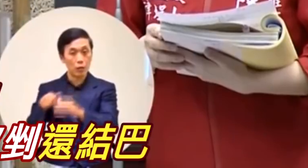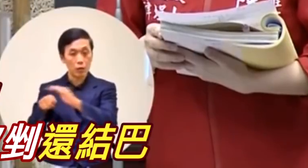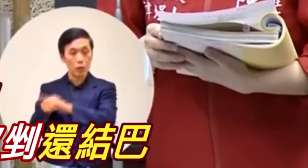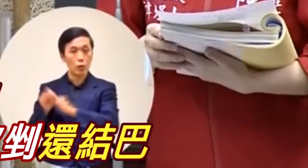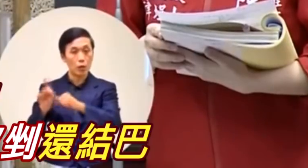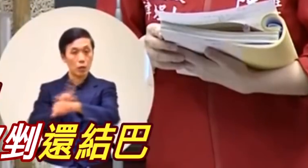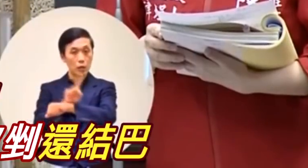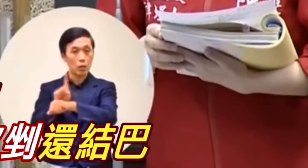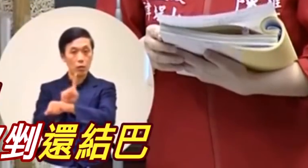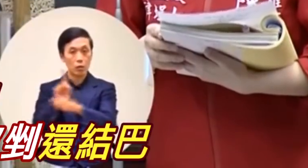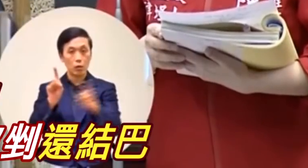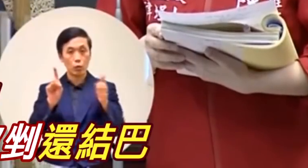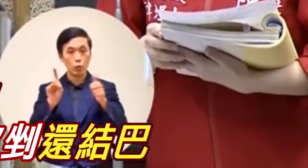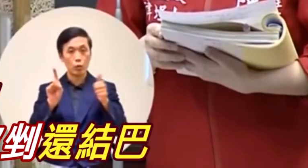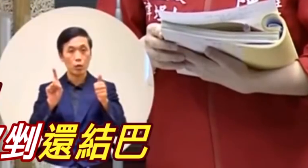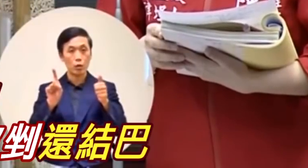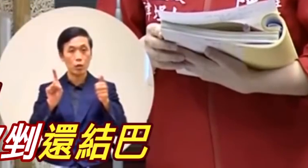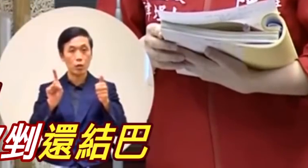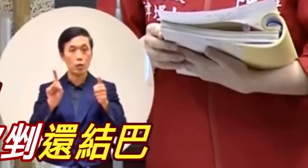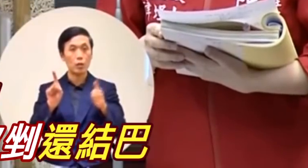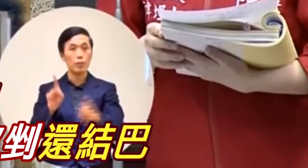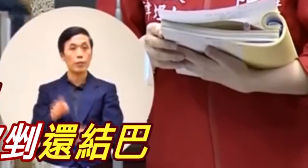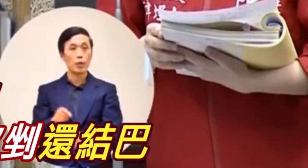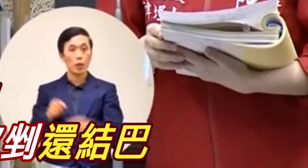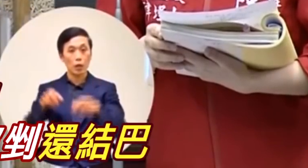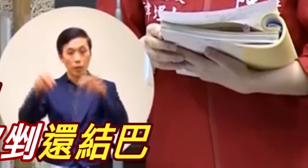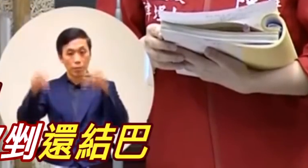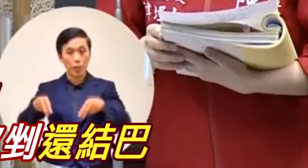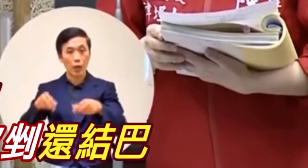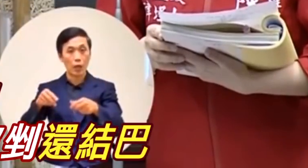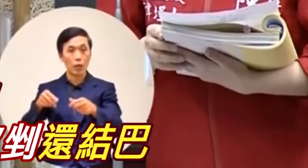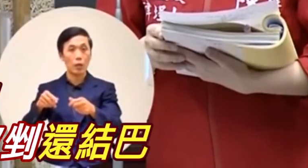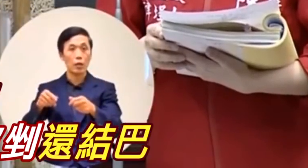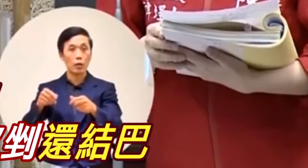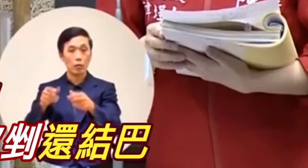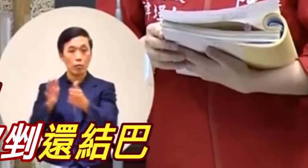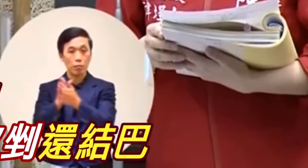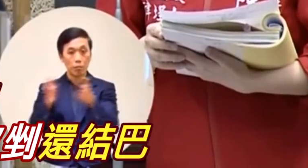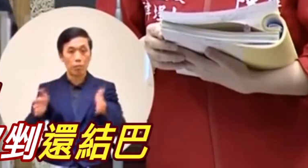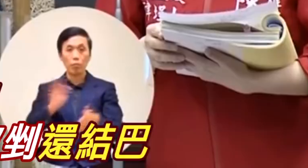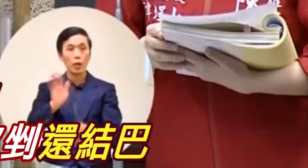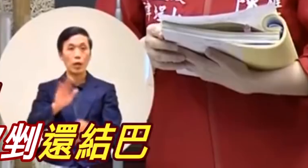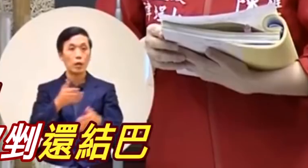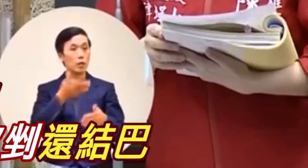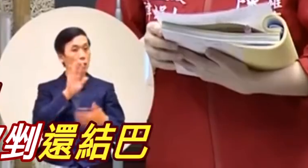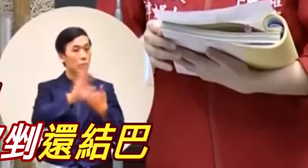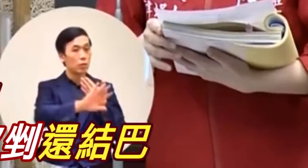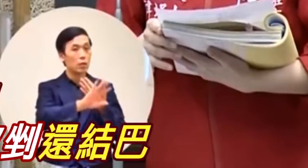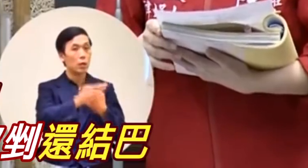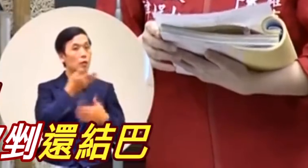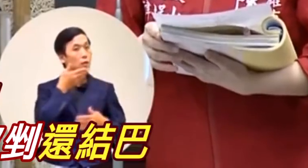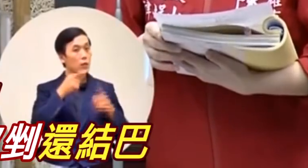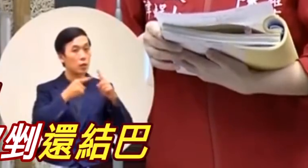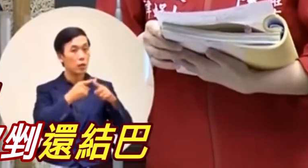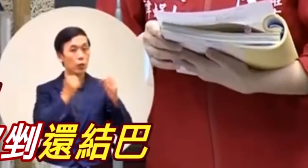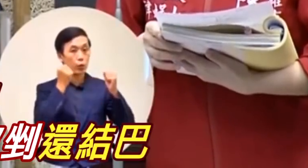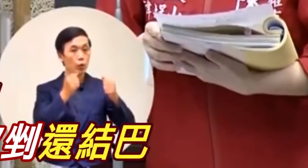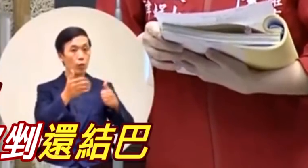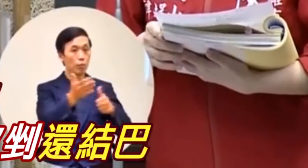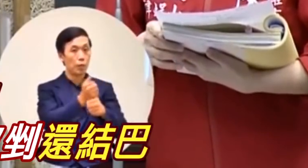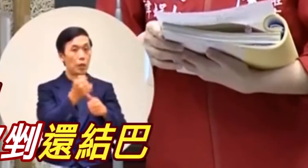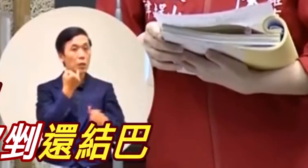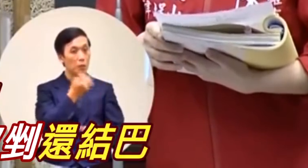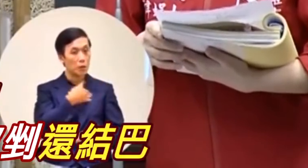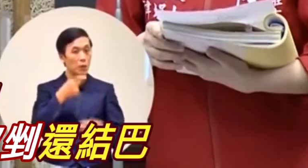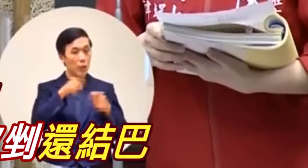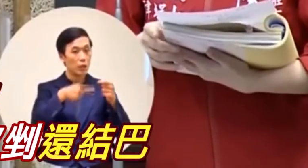是50块，那。他不需要绑约，相对于其他的私人的运动中心，可能都有所谓要付年费的这些